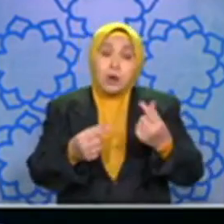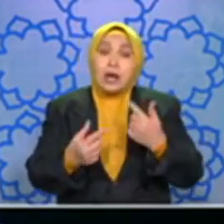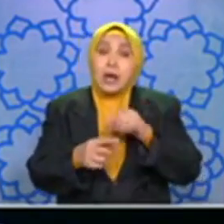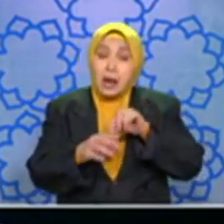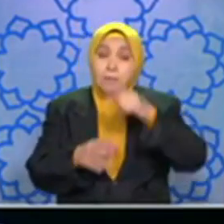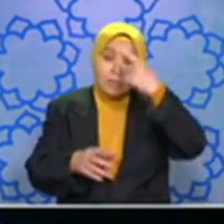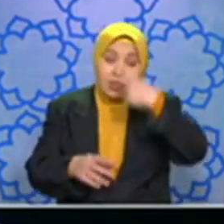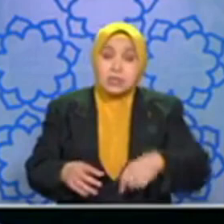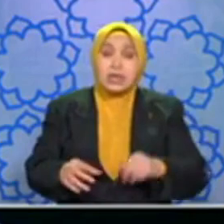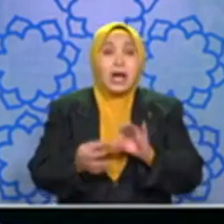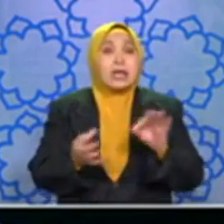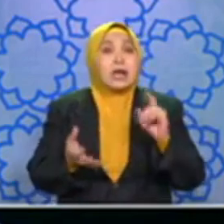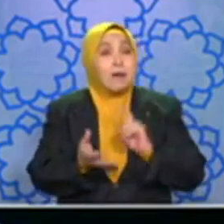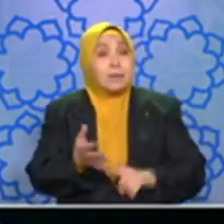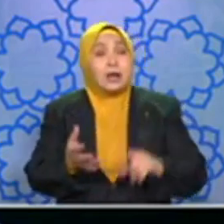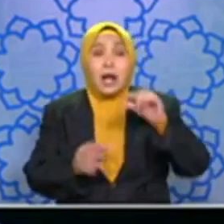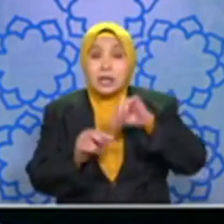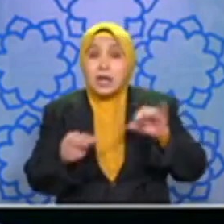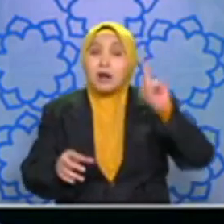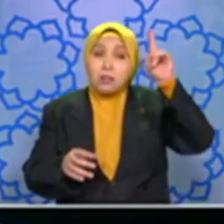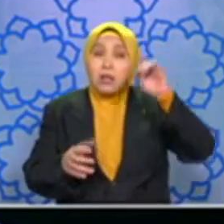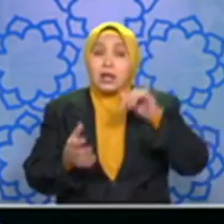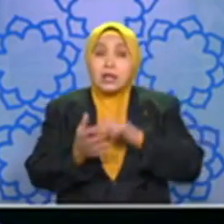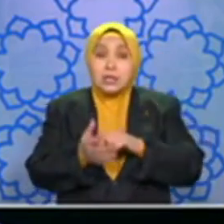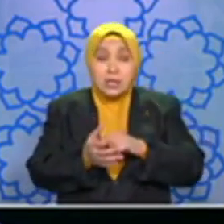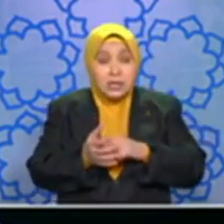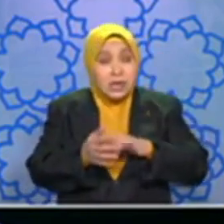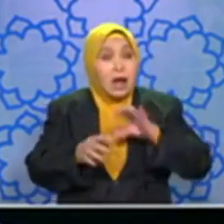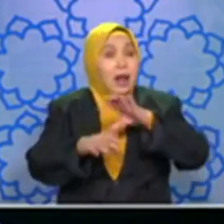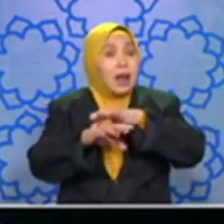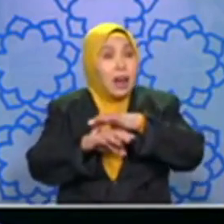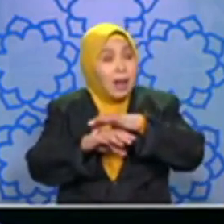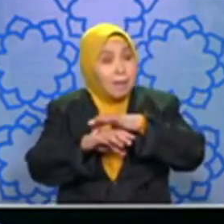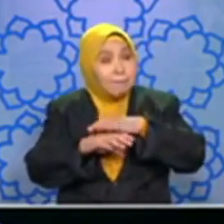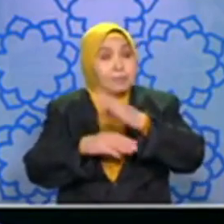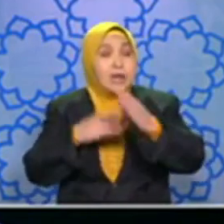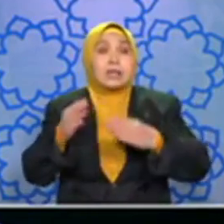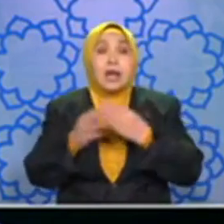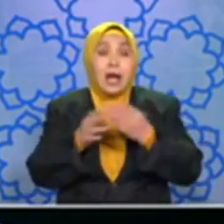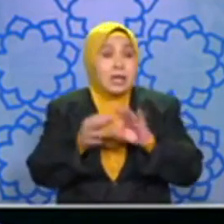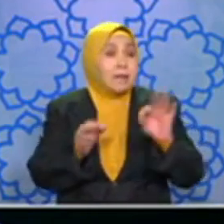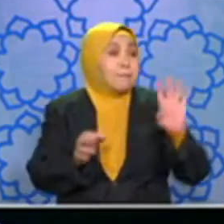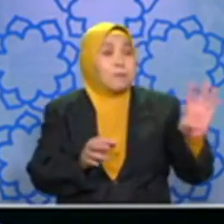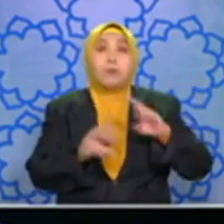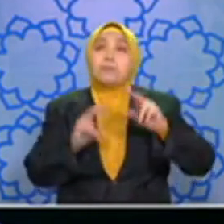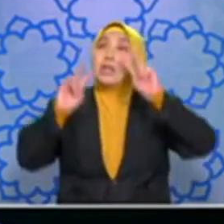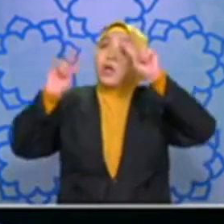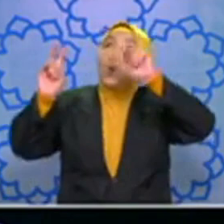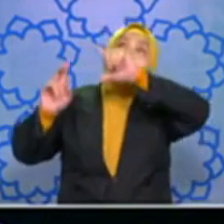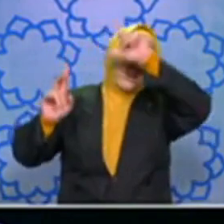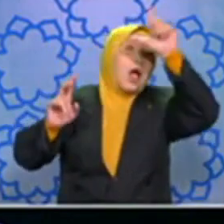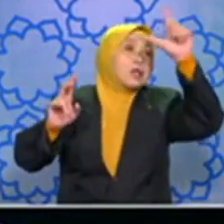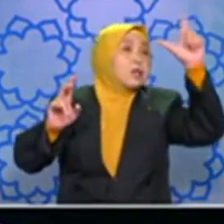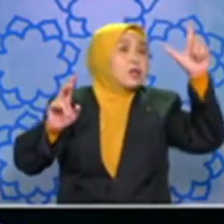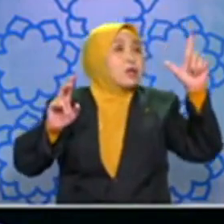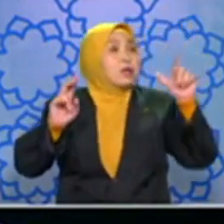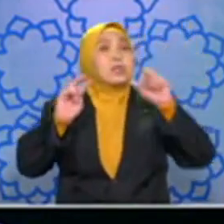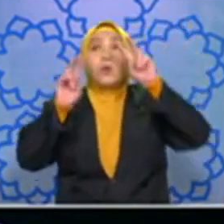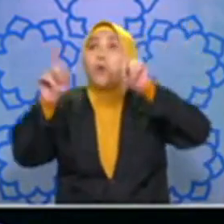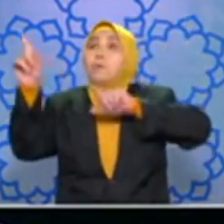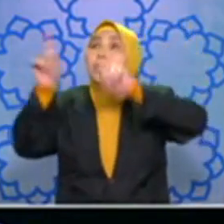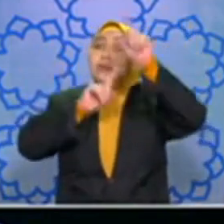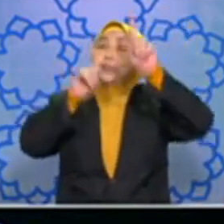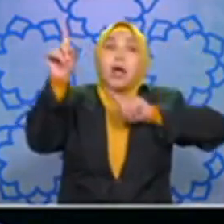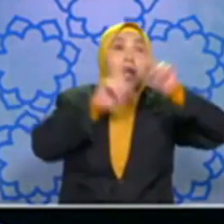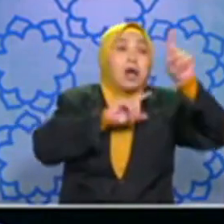Kalau kita lihat ayat Allah ini di alam maya pada ayat 44. Kita tengok langit tadi Ustaz ya. Kita tengok kepada bintang,